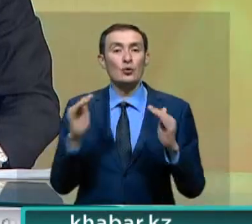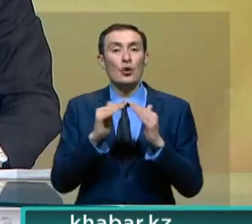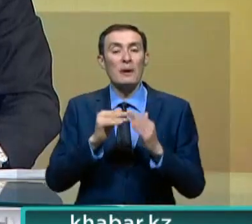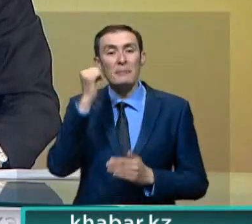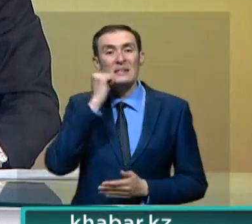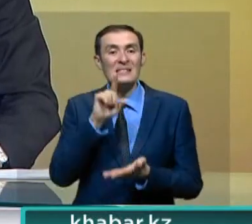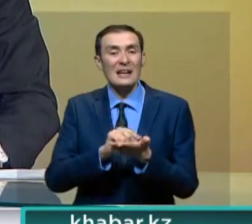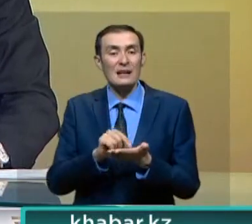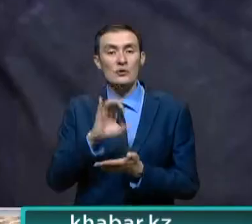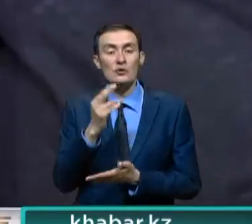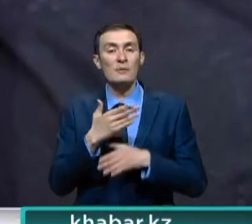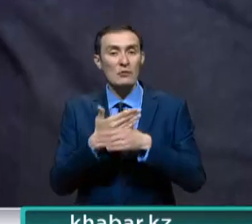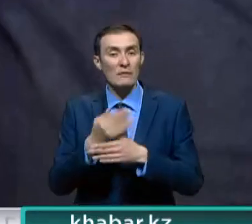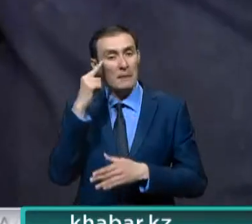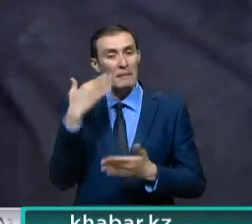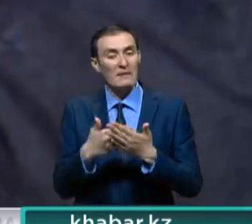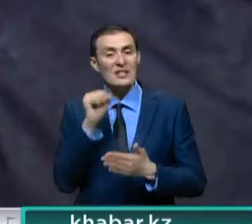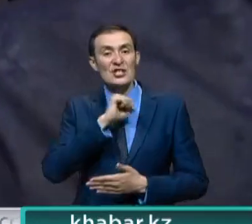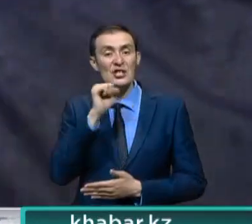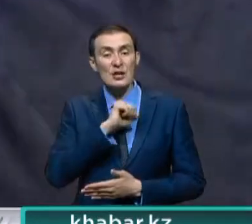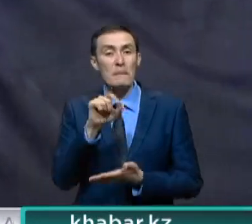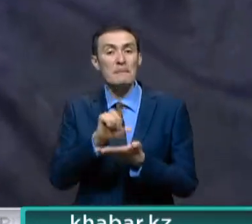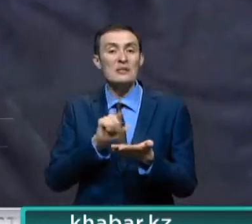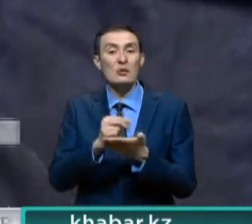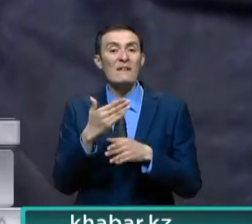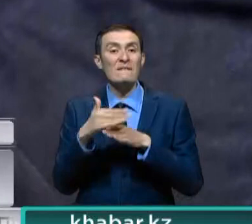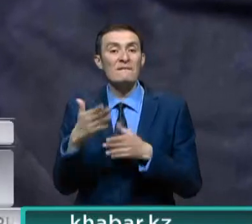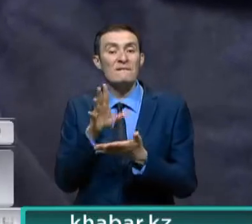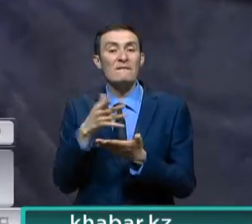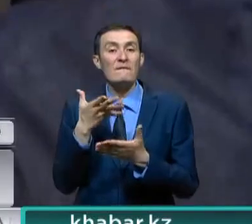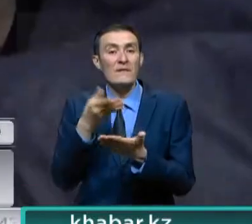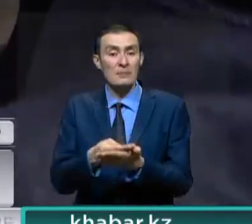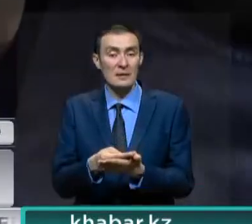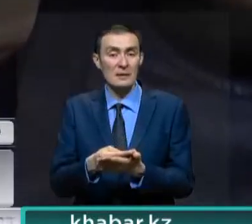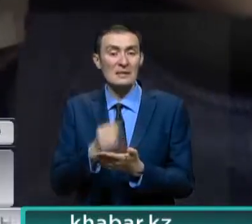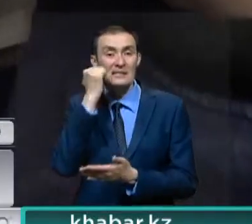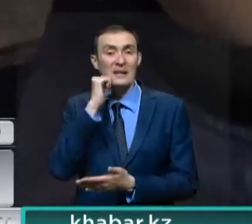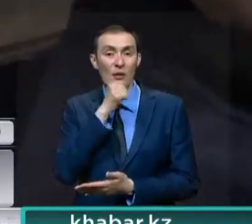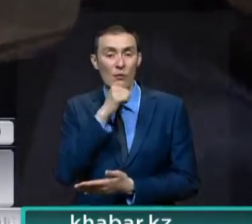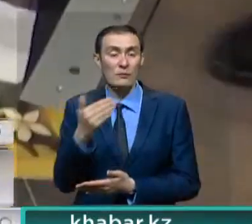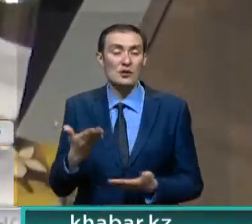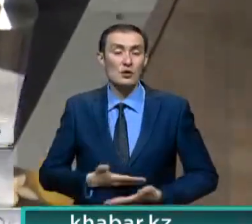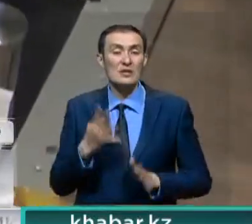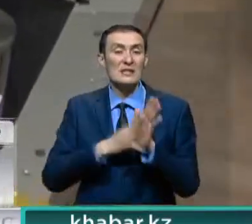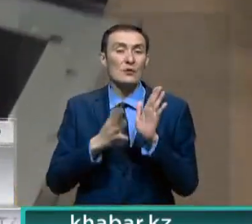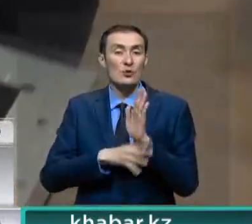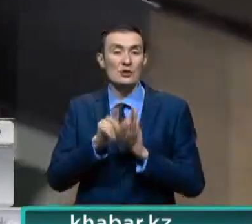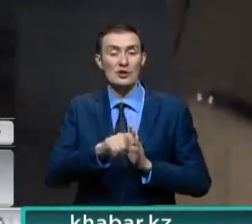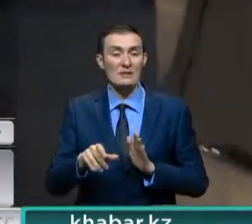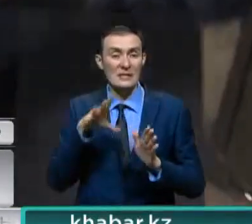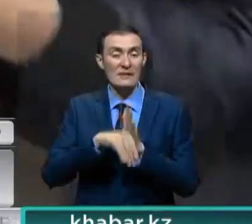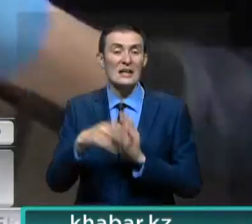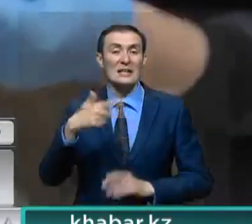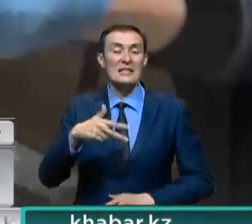престарелых и социального помощника. Они подозреваются в хищении пенсионных выплат своих подопечных. В доме престарелых проживает 90 человек, среди